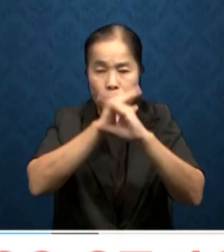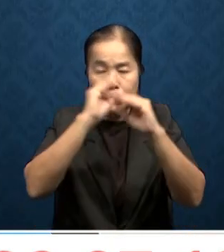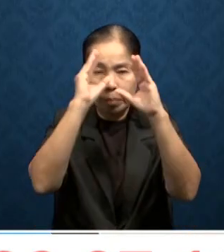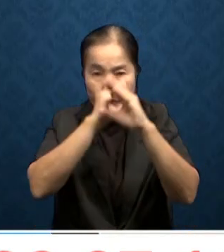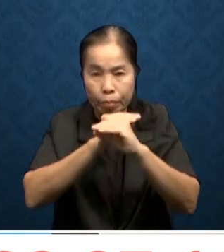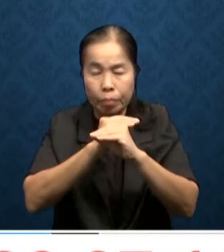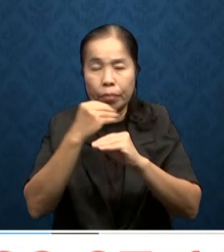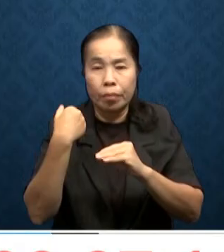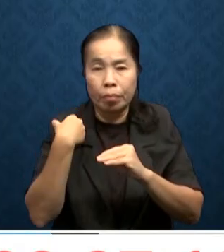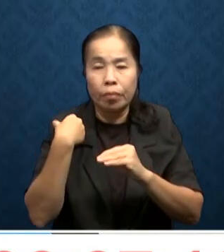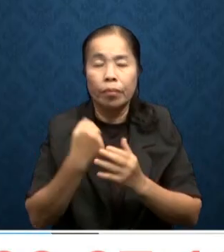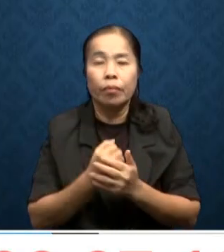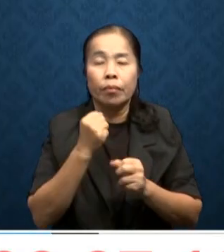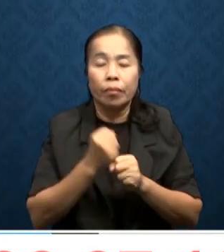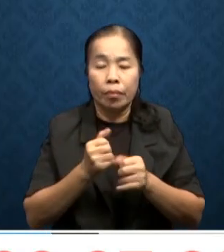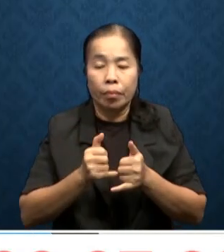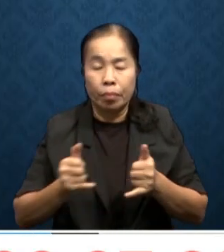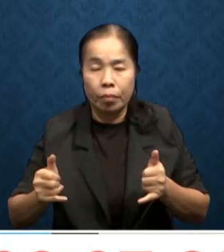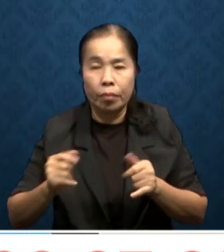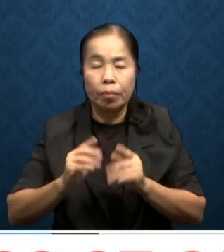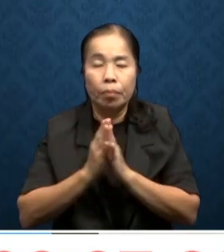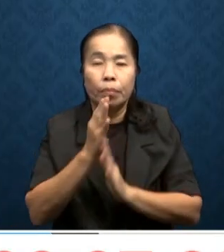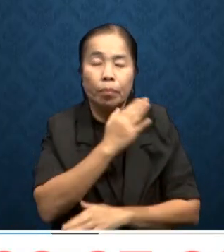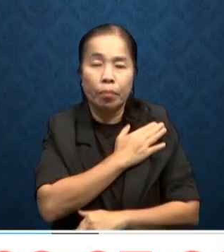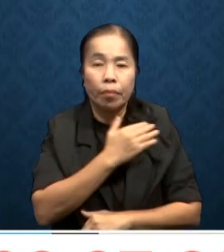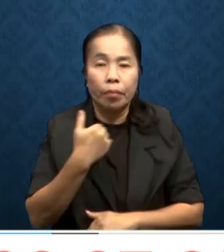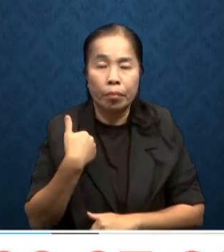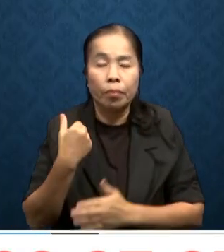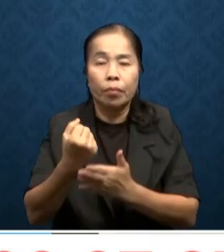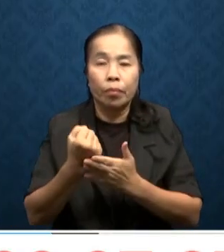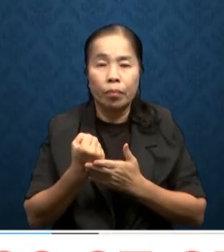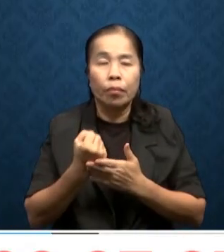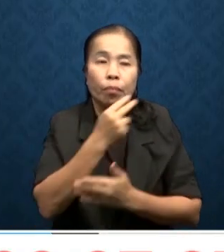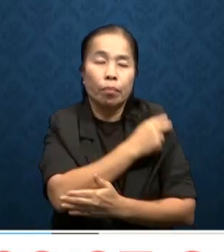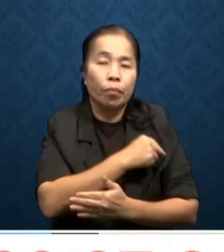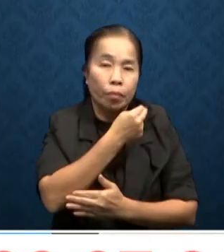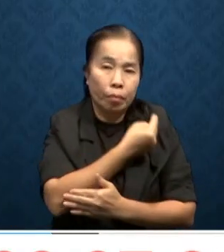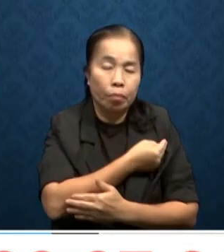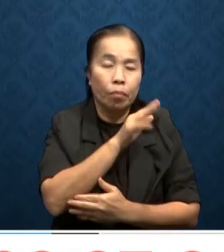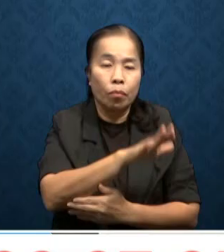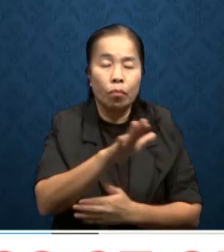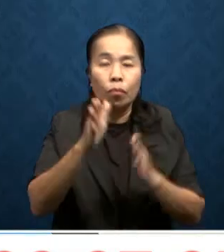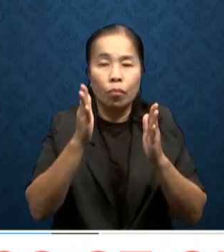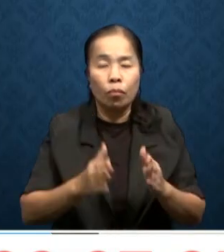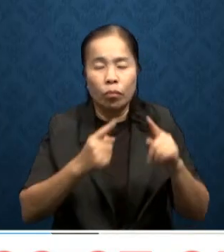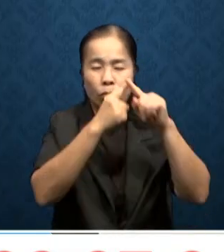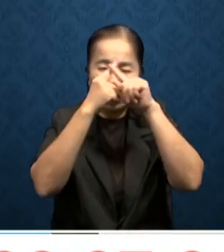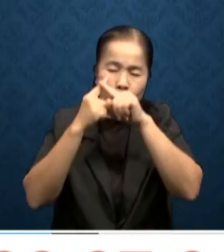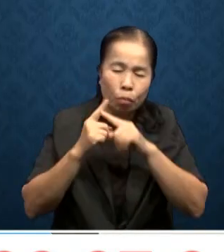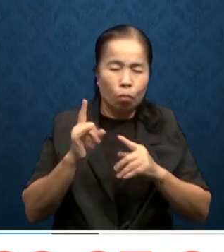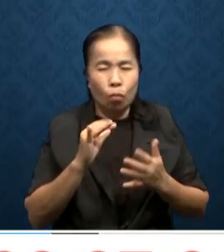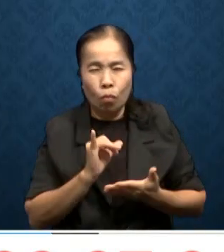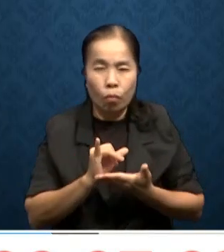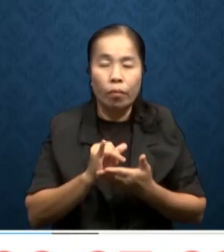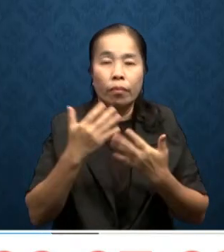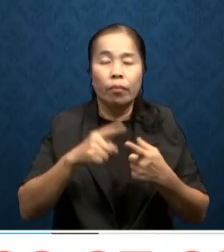เชทมทุกข้อในการลกษาพยาบาลผู้บาทเจ็บ และประทานเงินเชื่เหล